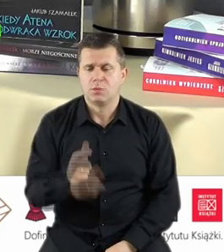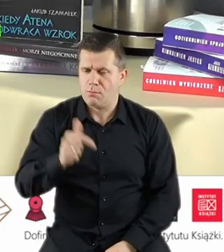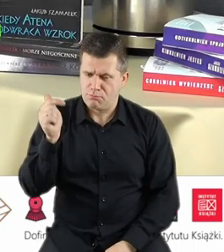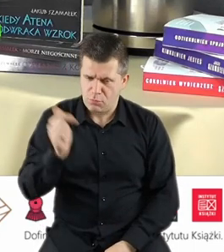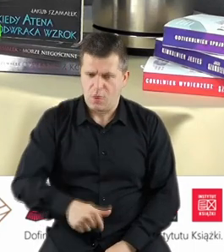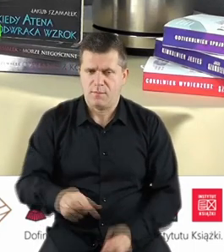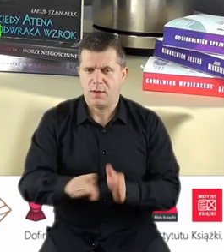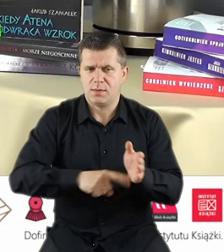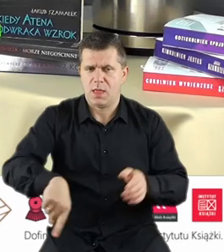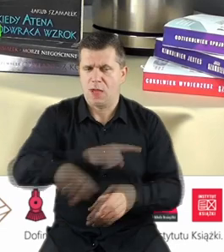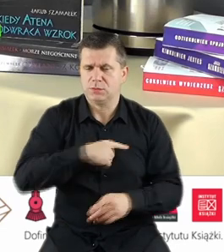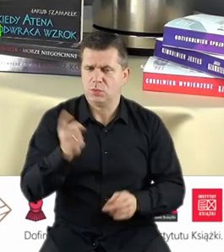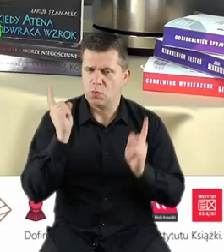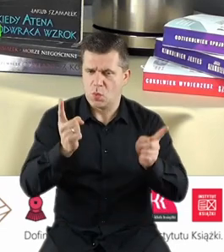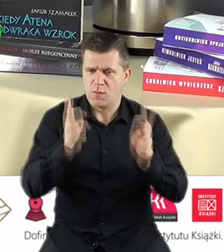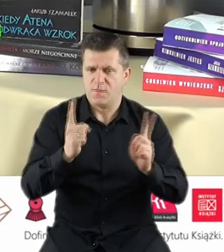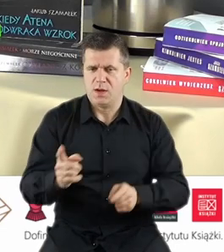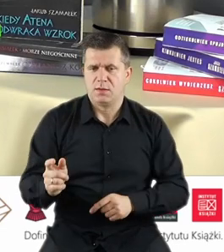nas niepokoić,